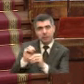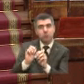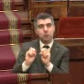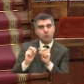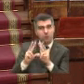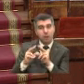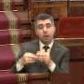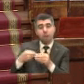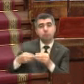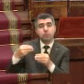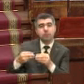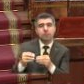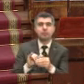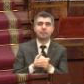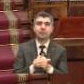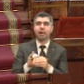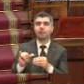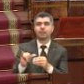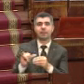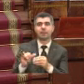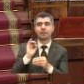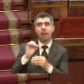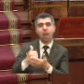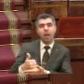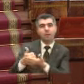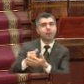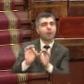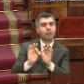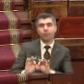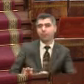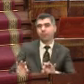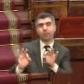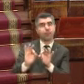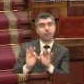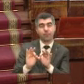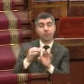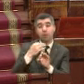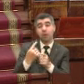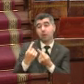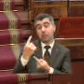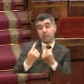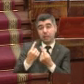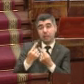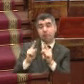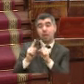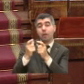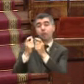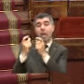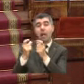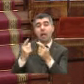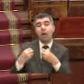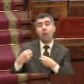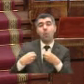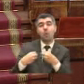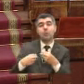ديال العمال بالحقوق ديالهم، او من طرف المشغل اللي كيتقعس على هذا الامر هذا، وبالتالي يحرم الاجير